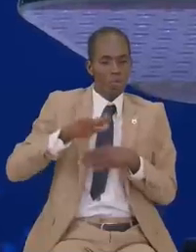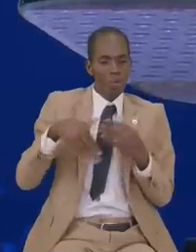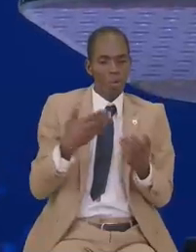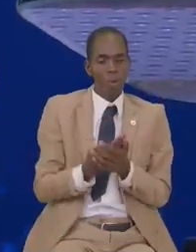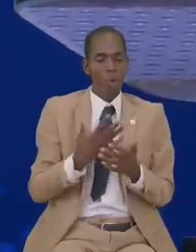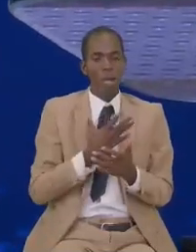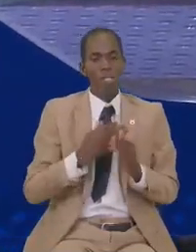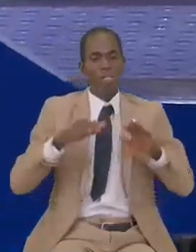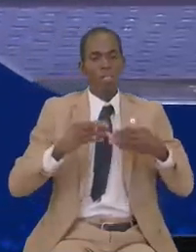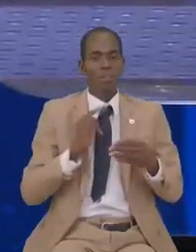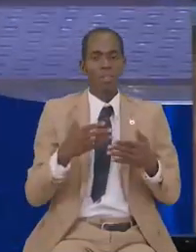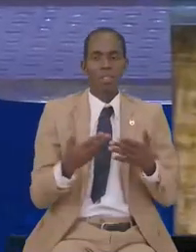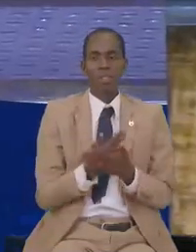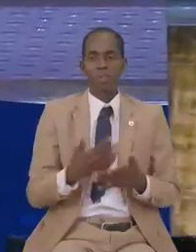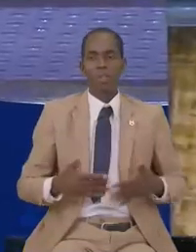au Seigneur?